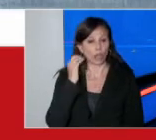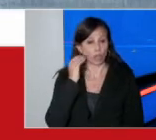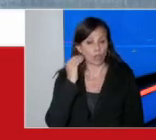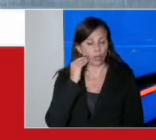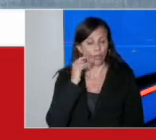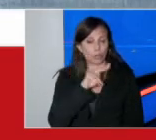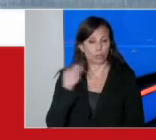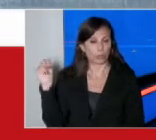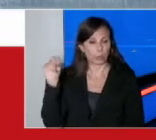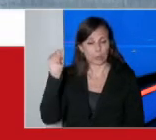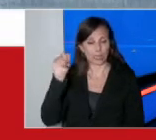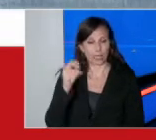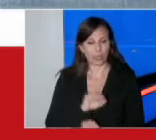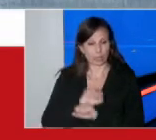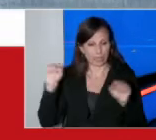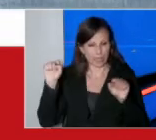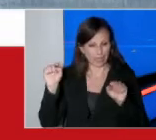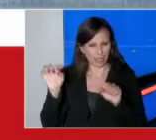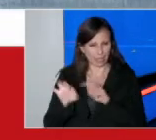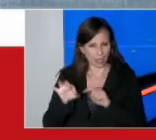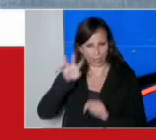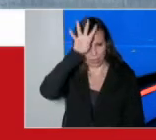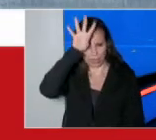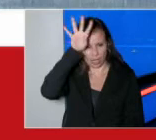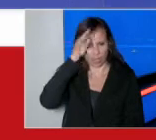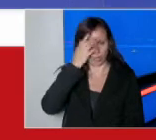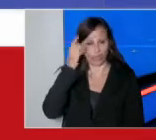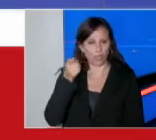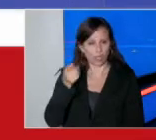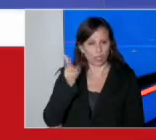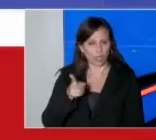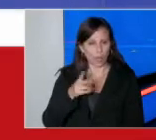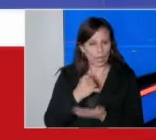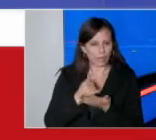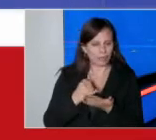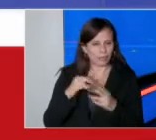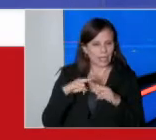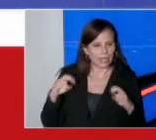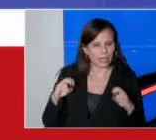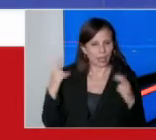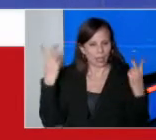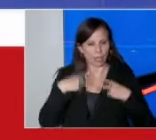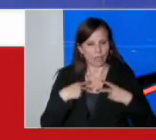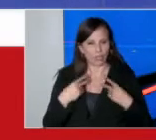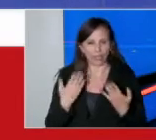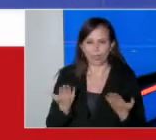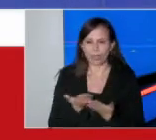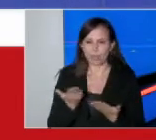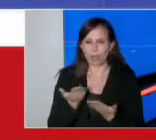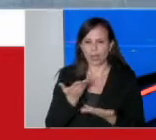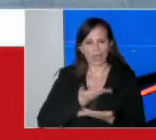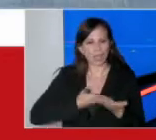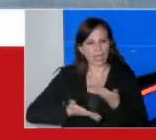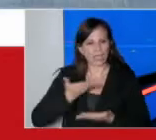איראן בעניין הגרעין? אתה יכול לנתח ולהבין מה האנד גיים מבחינת הממשל האמריקני בכל מה שקשור למערכת